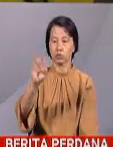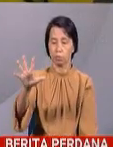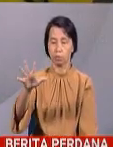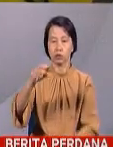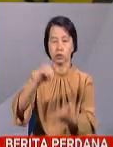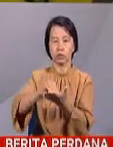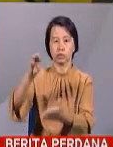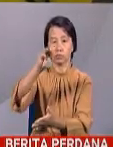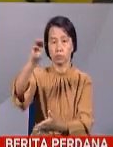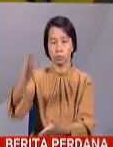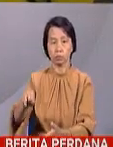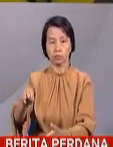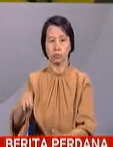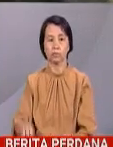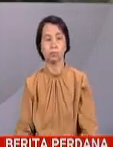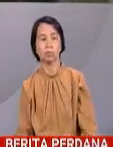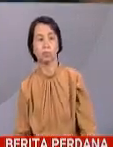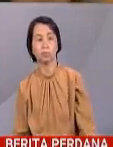di Manila